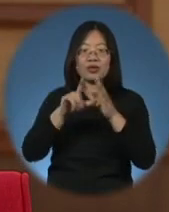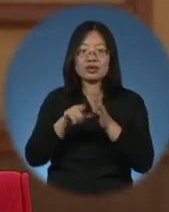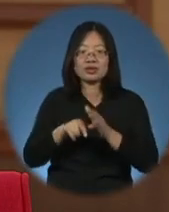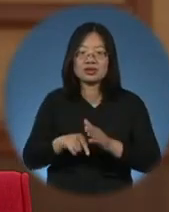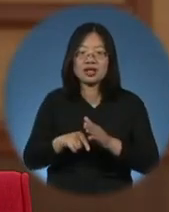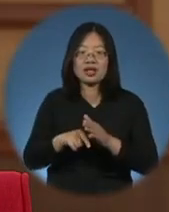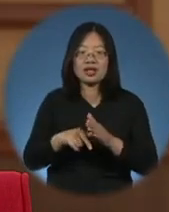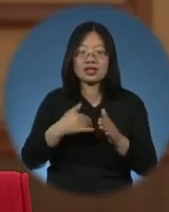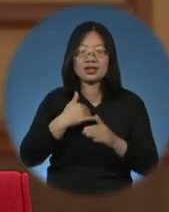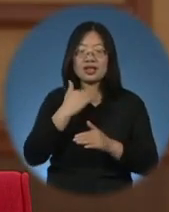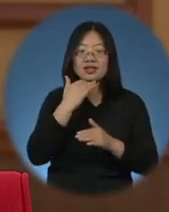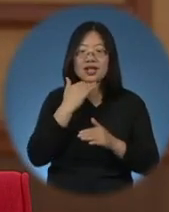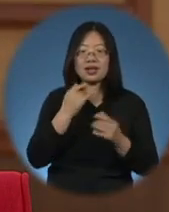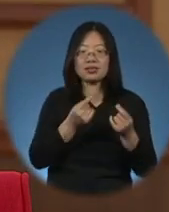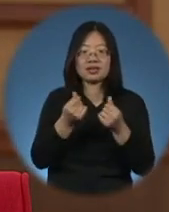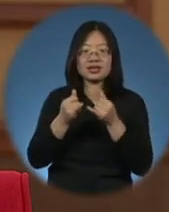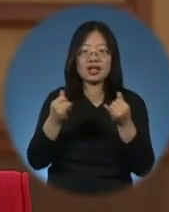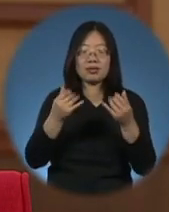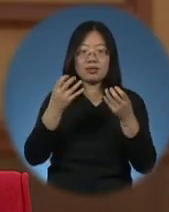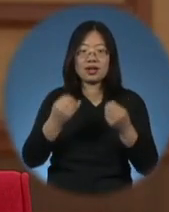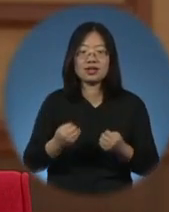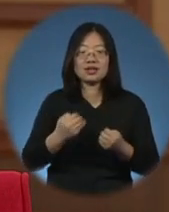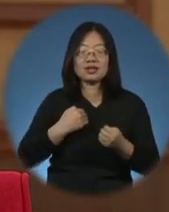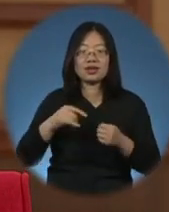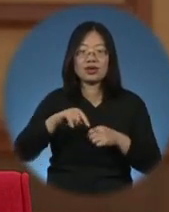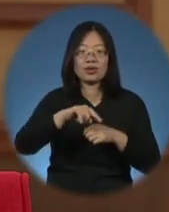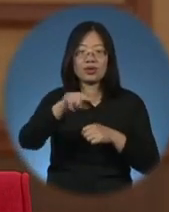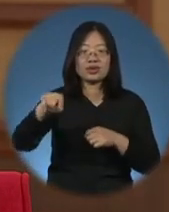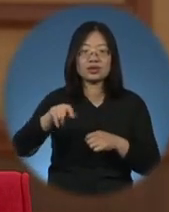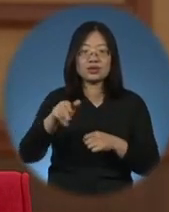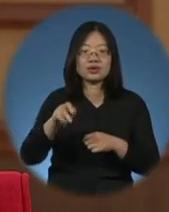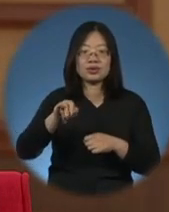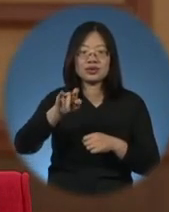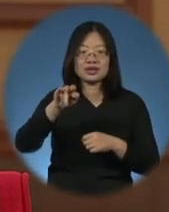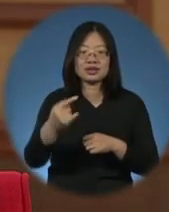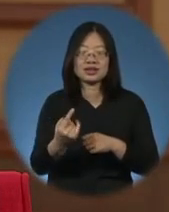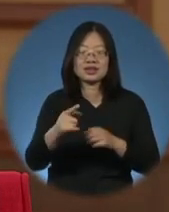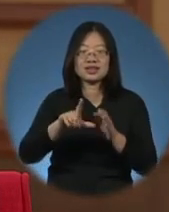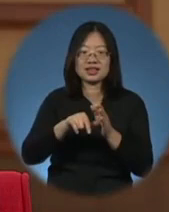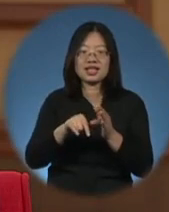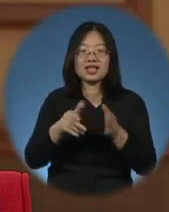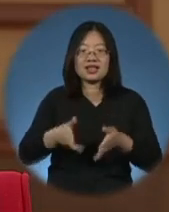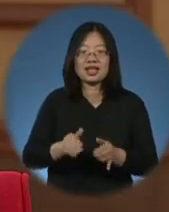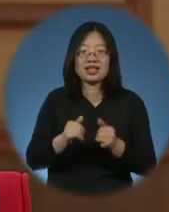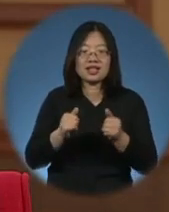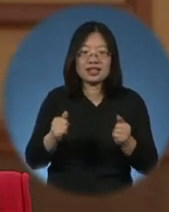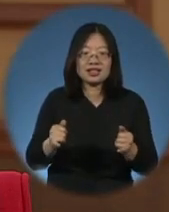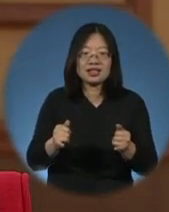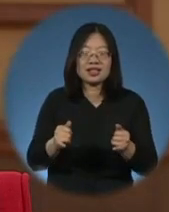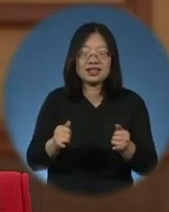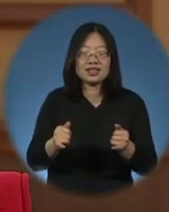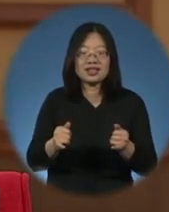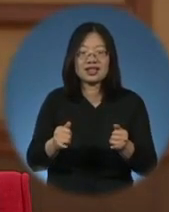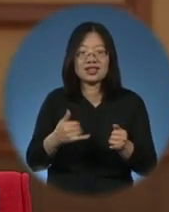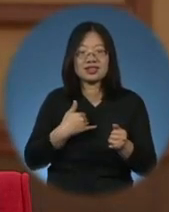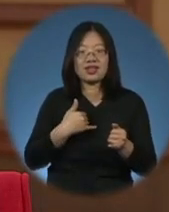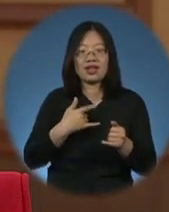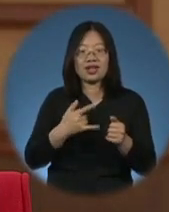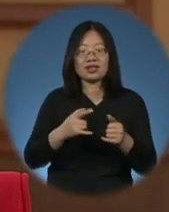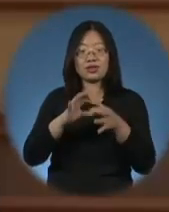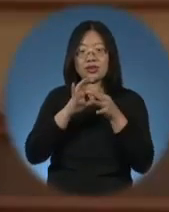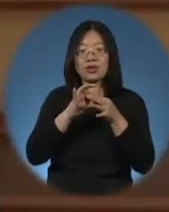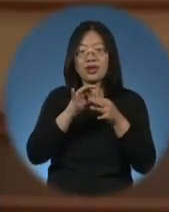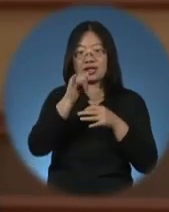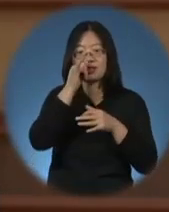때 제 나이 또래에 그런 분들이 많은데 저희들끼리는 코스모스 세대라고 부릅니다. 네네. 그 칼 세이건의 코스모스가 저한테도 큰